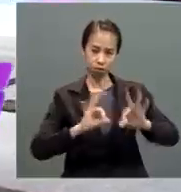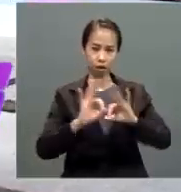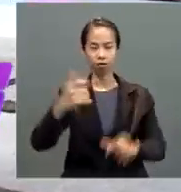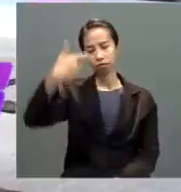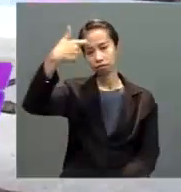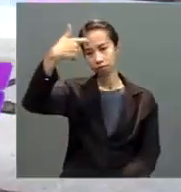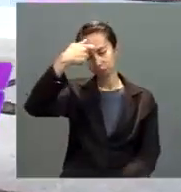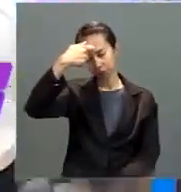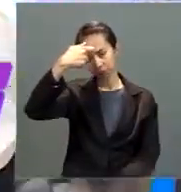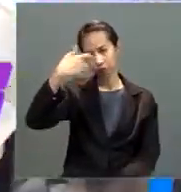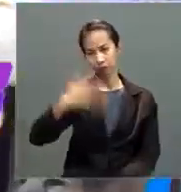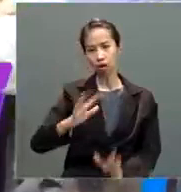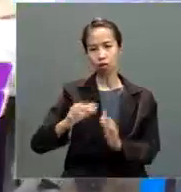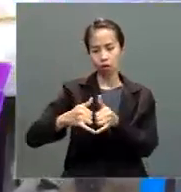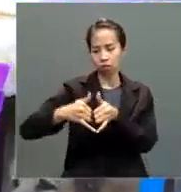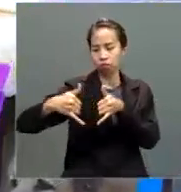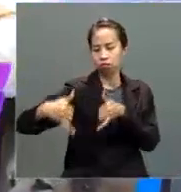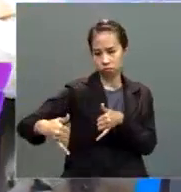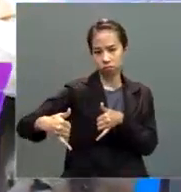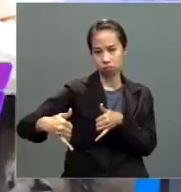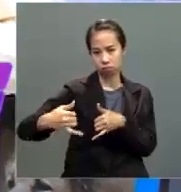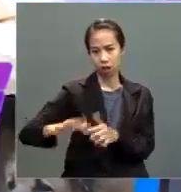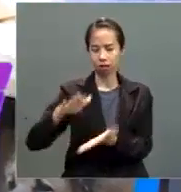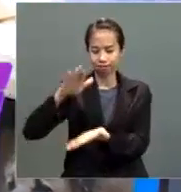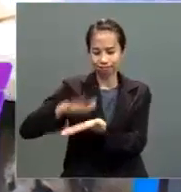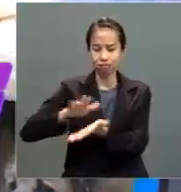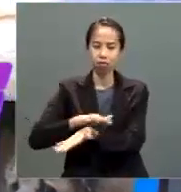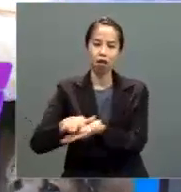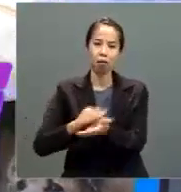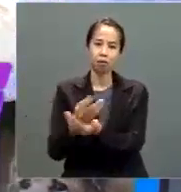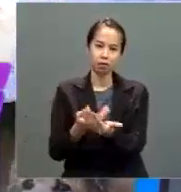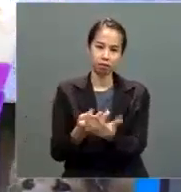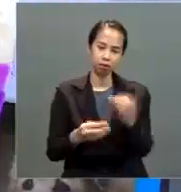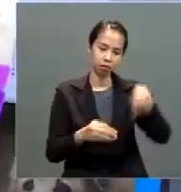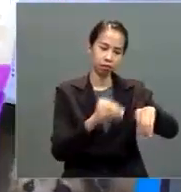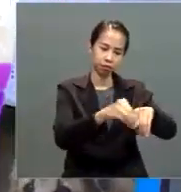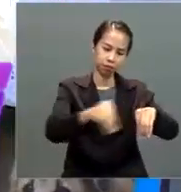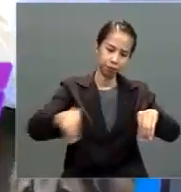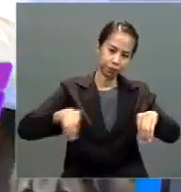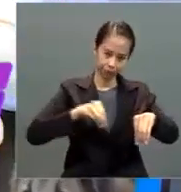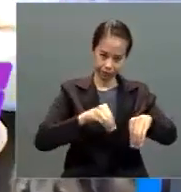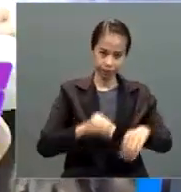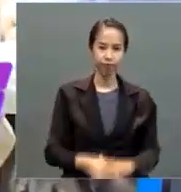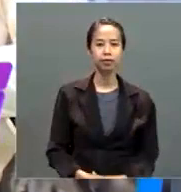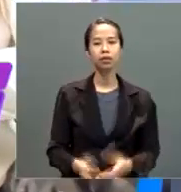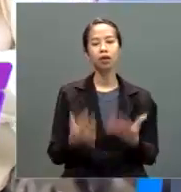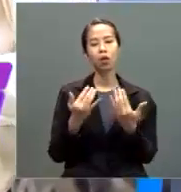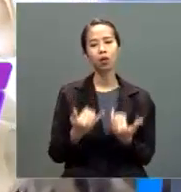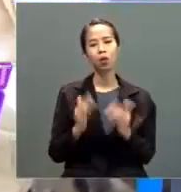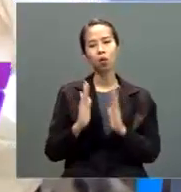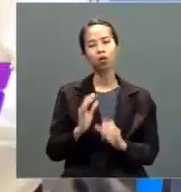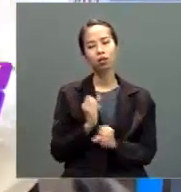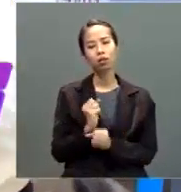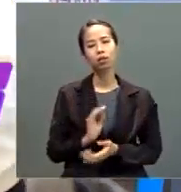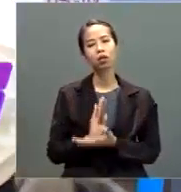รวมทั้งมีมาตรการรักษาระยะห่างพร้อมกับจับเจลล้างมือบริการไว้ในหลายจุดทั่วบริเวณวัดครับทำให้ผู้ที่มาทำบุญ